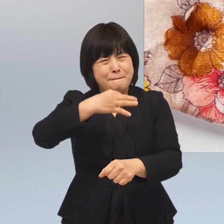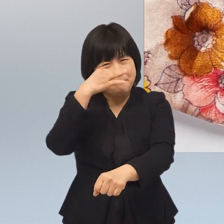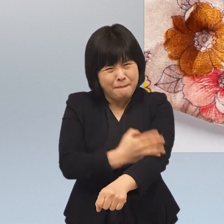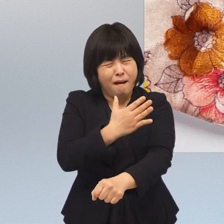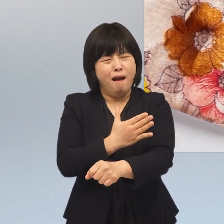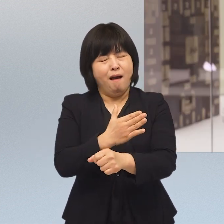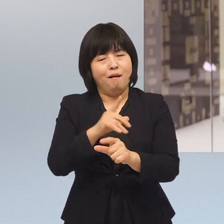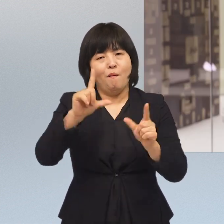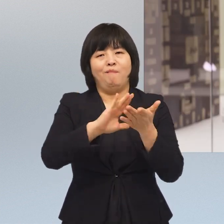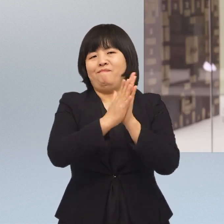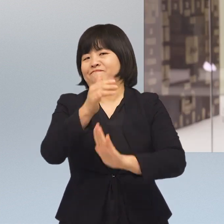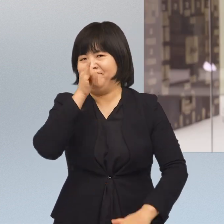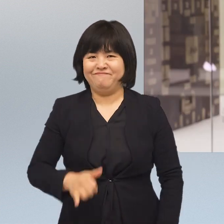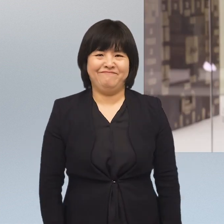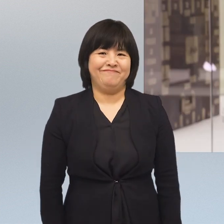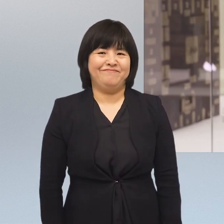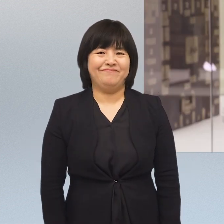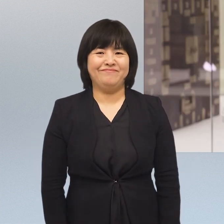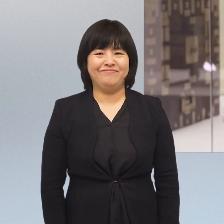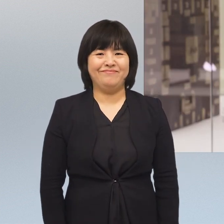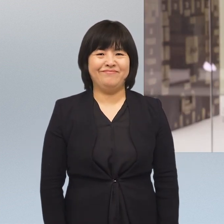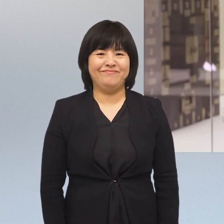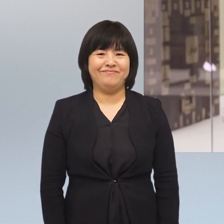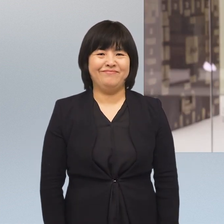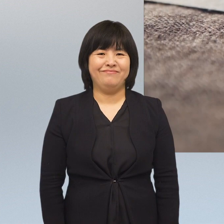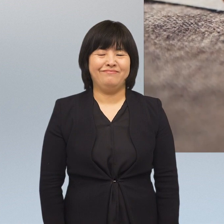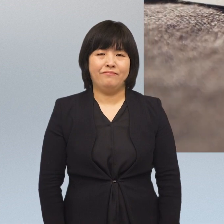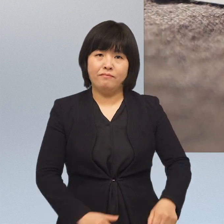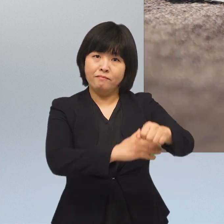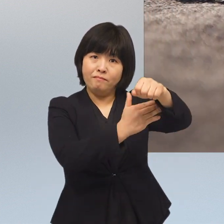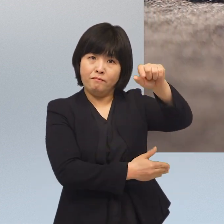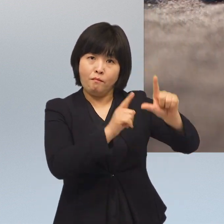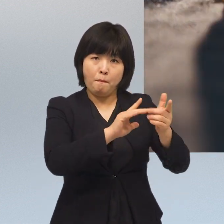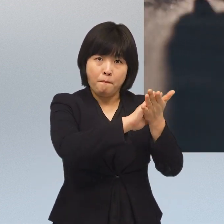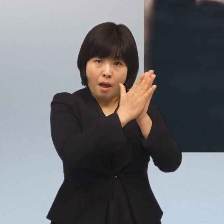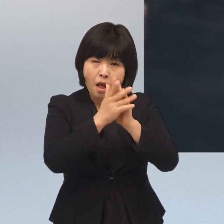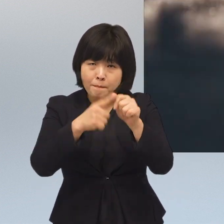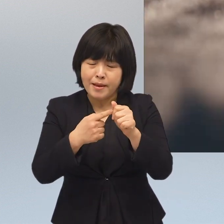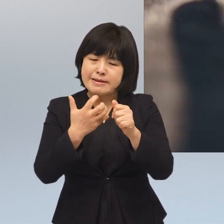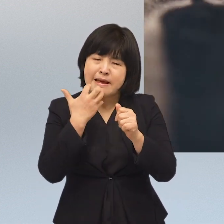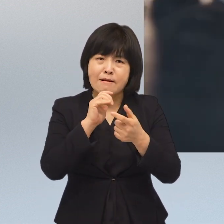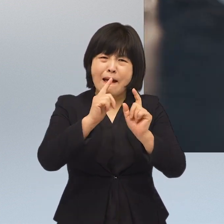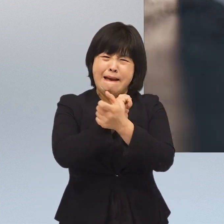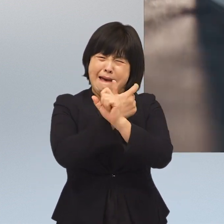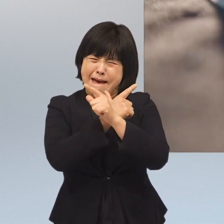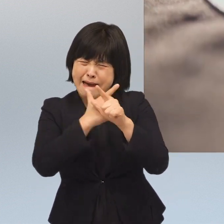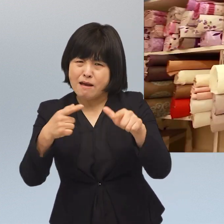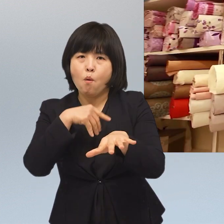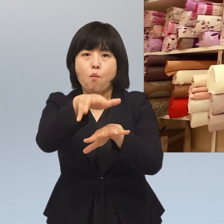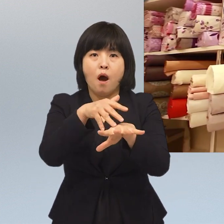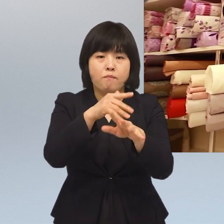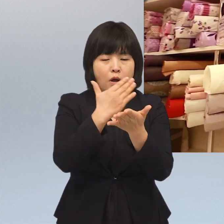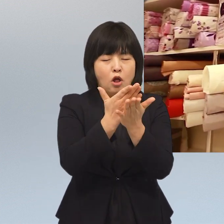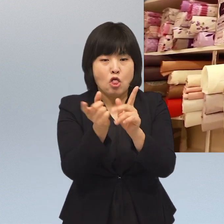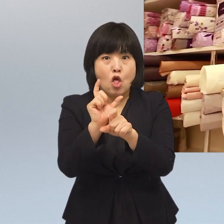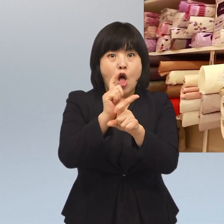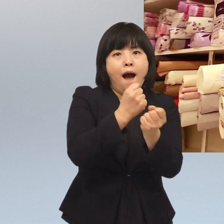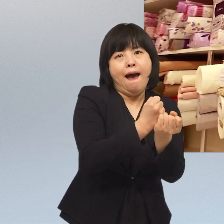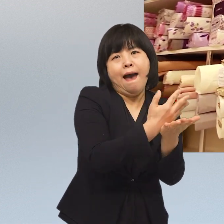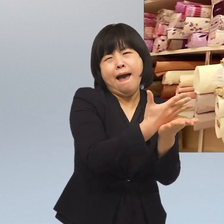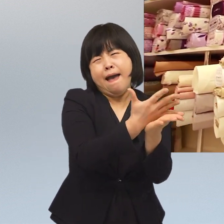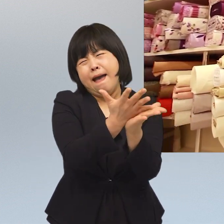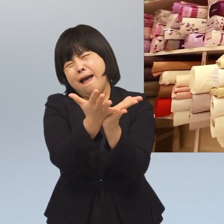더 간편한 그런 그 개량된 양식도 나타납니다. 한복의 형태 변화와 함께 다양한